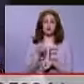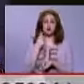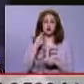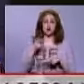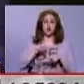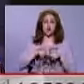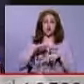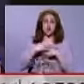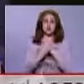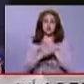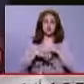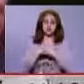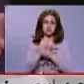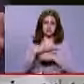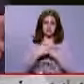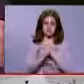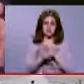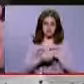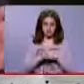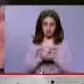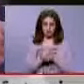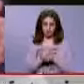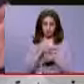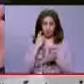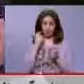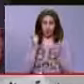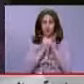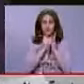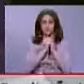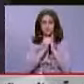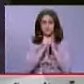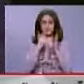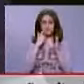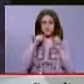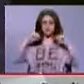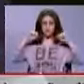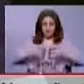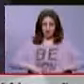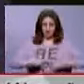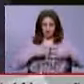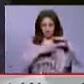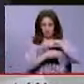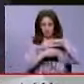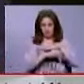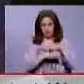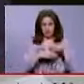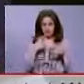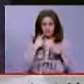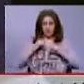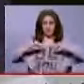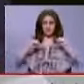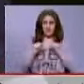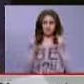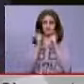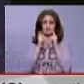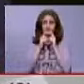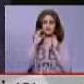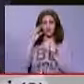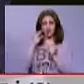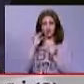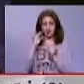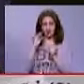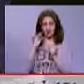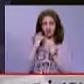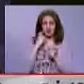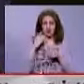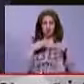ظبطها محافظ الشرقيه بتربي كتاكيت في مكتبها بالشركه؟ ايوه، زي ما سمعتوا كده، ست هانم بتربي كتاكيت